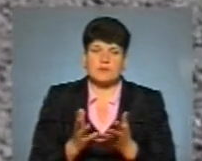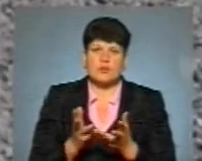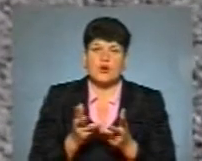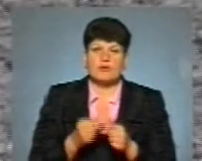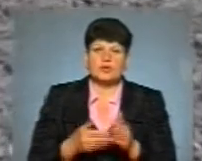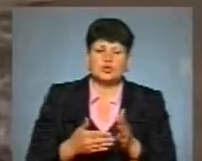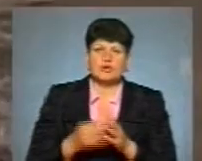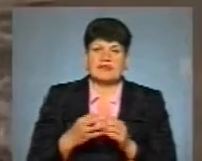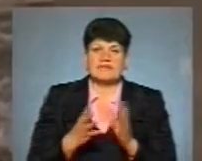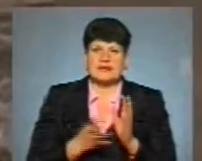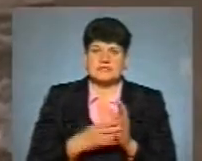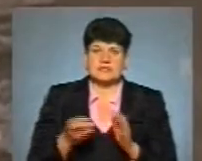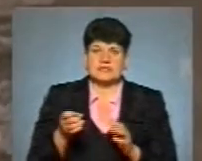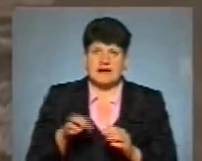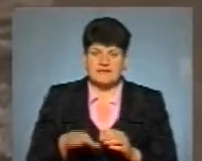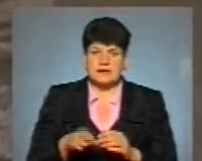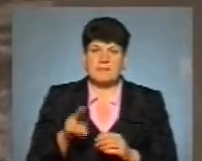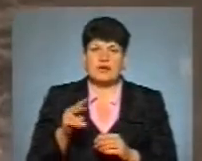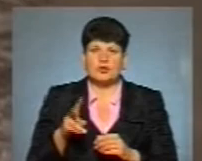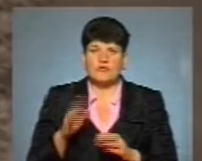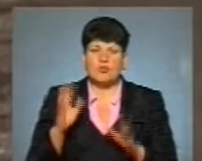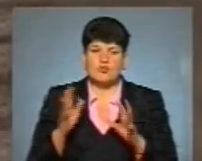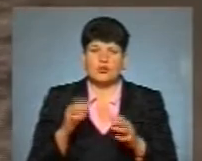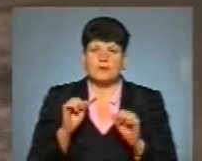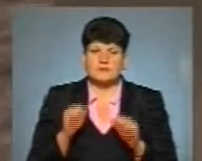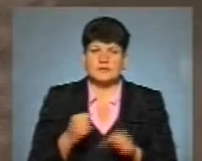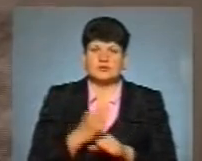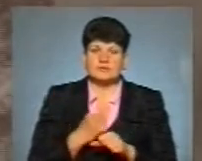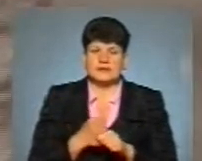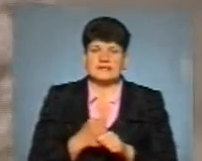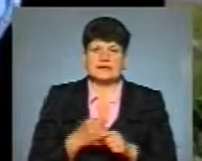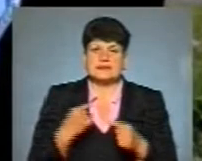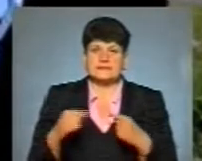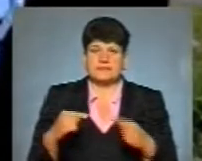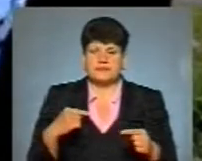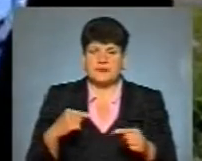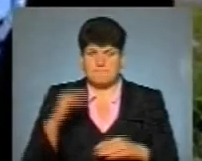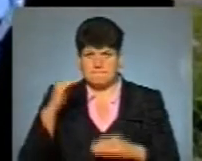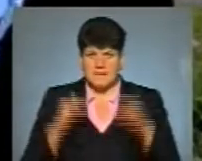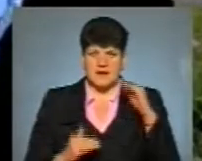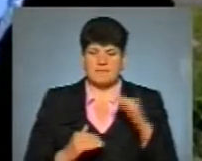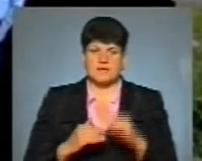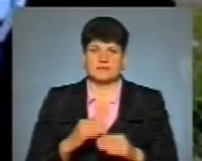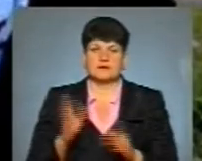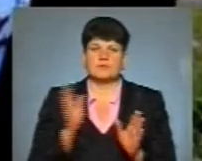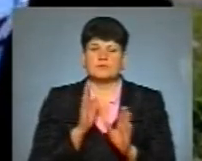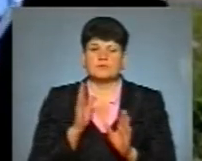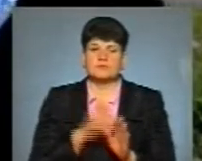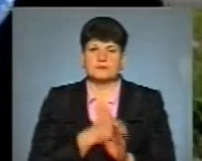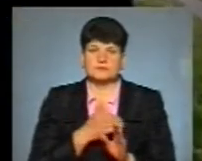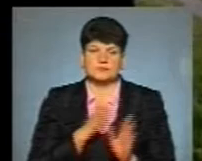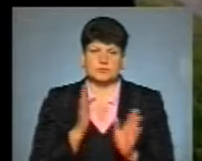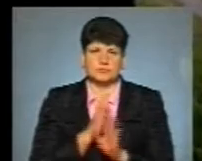підрахувати до 19 травня. Пилову бурю міг спричинити різкий перепад температури повітря, каже метеорологиня обласного гідрометцентру